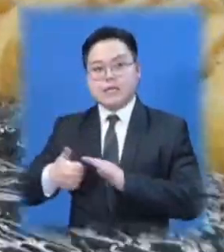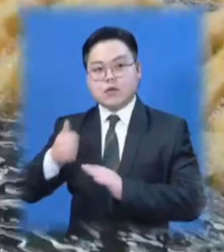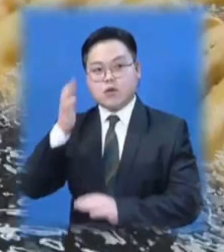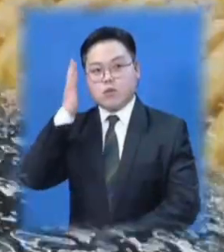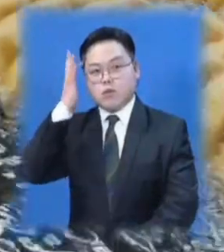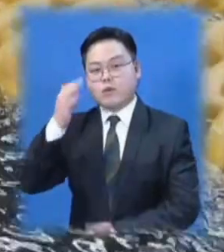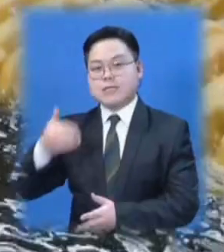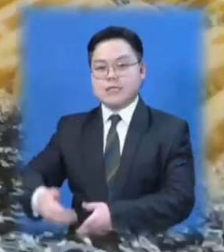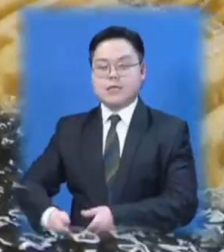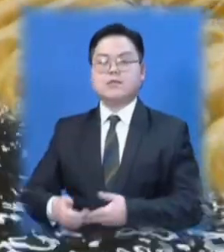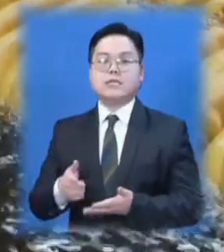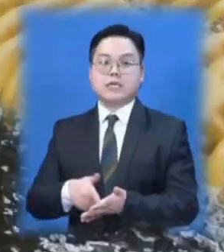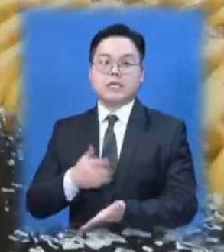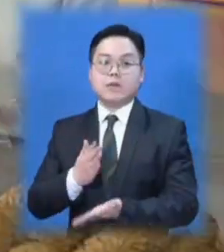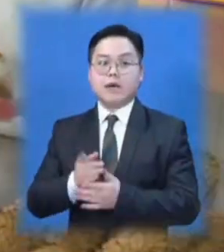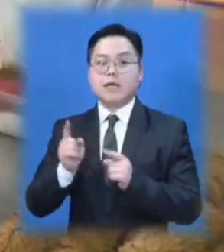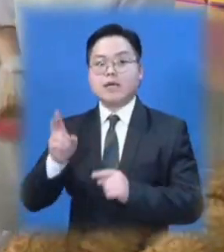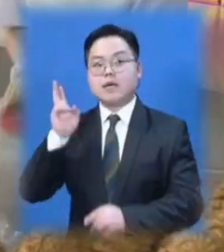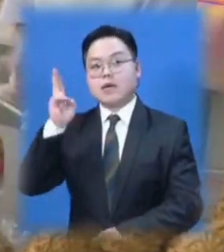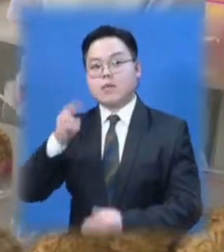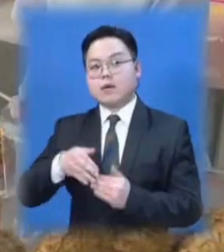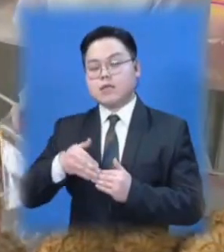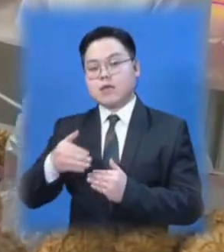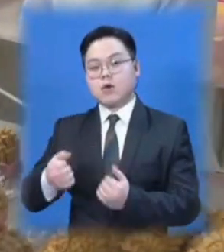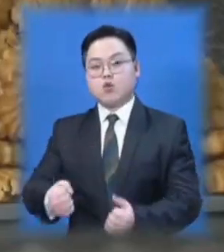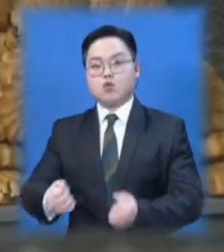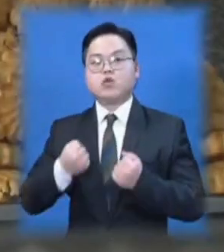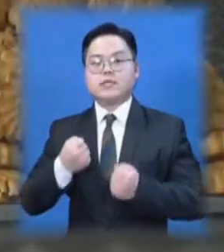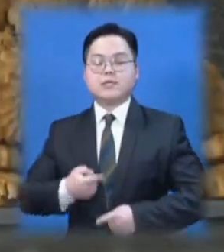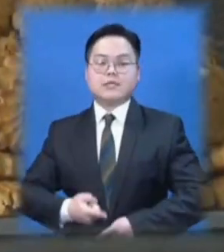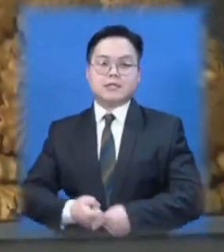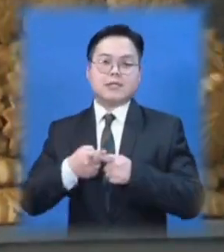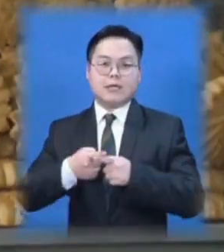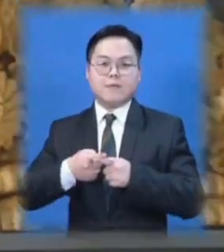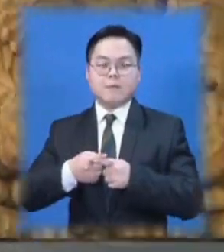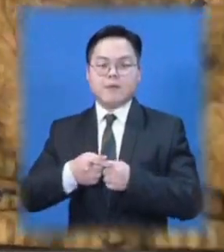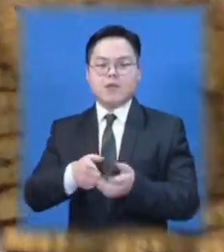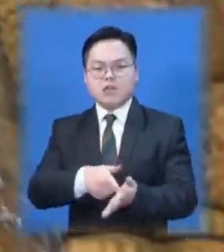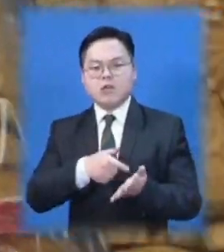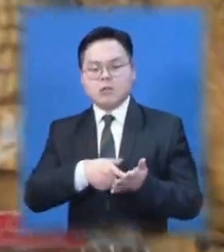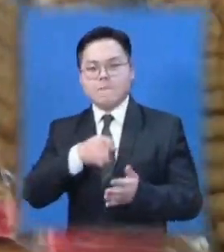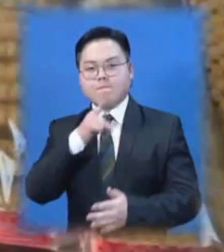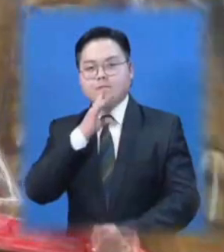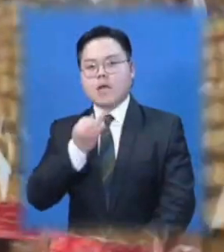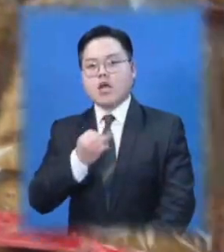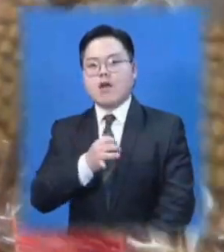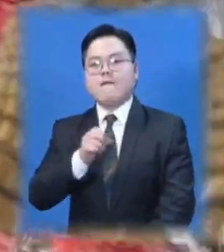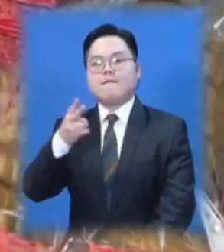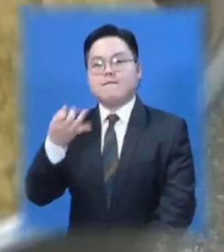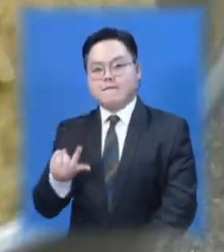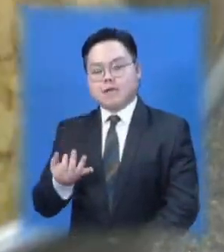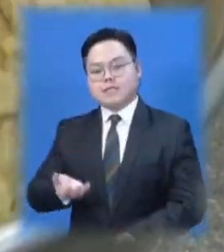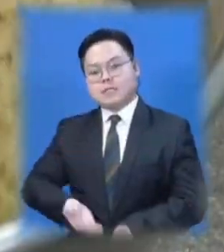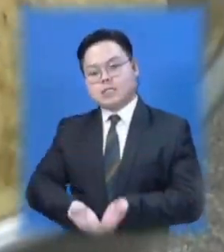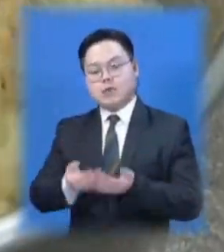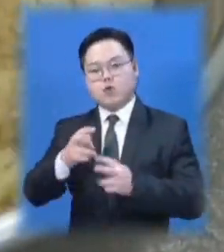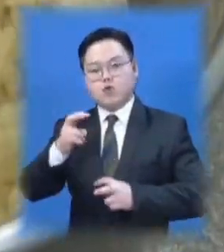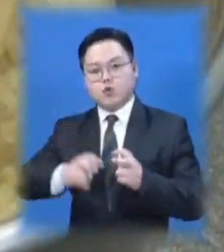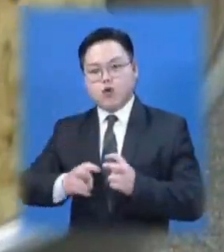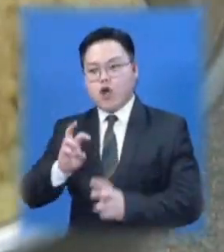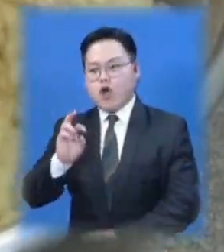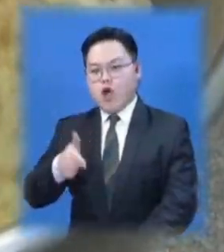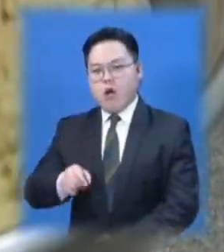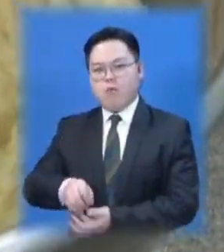шаардлага гарлаа. Тус компани цаашид хүчин чадлаа нэмж, эрэлтэнд нэрлсэн инновац ингээс бүтээгдэхүүн үйлдвэрлэх, хог аяглалыг